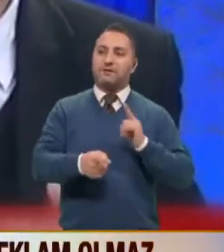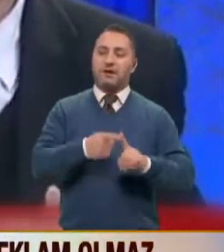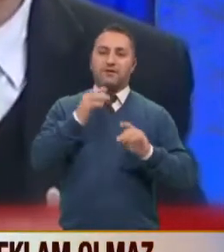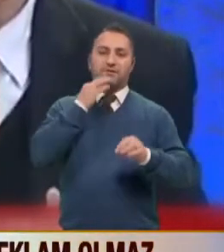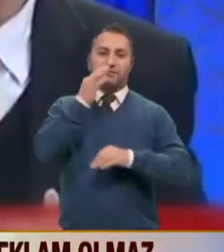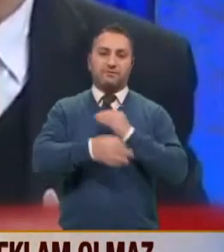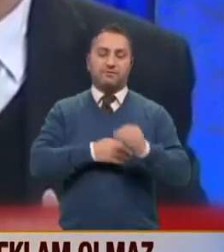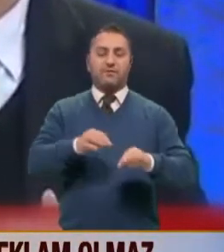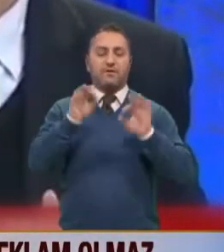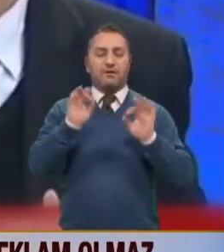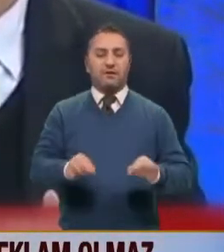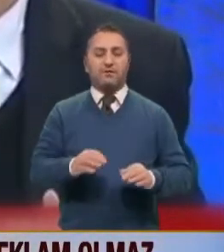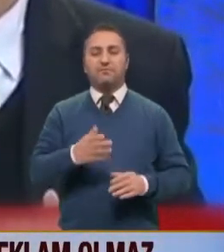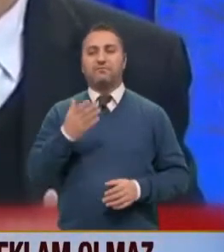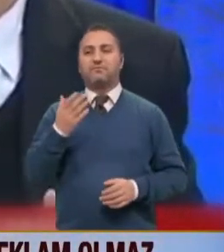içerikli hem de